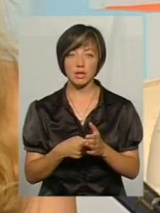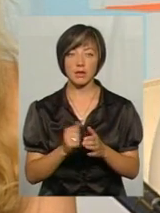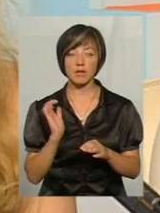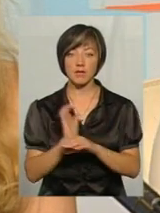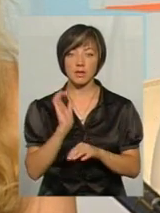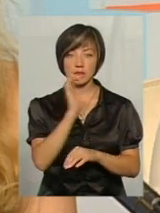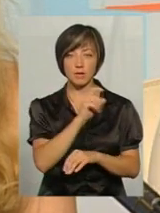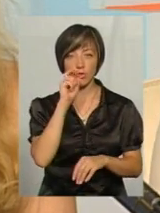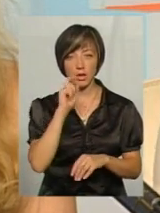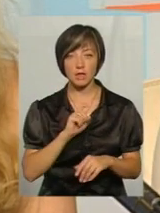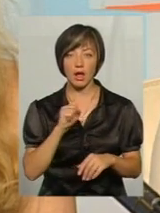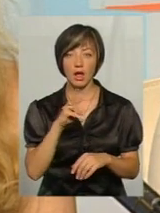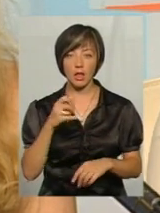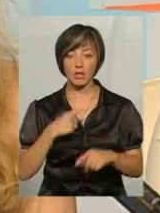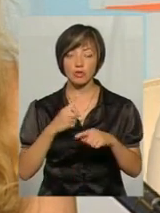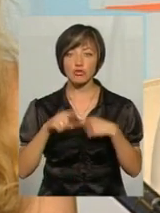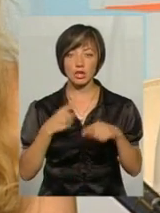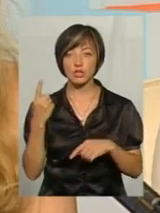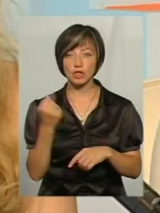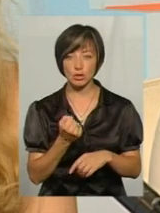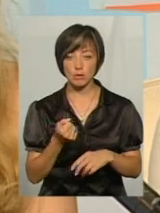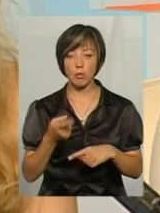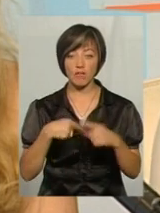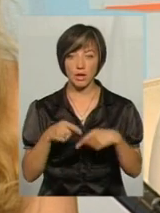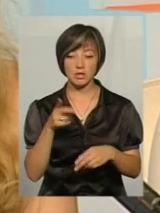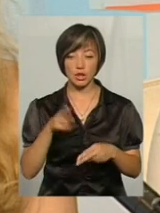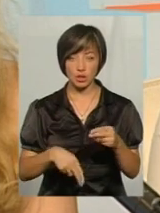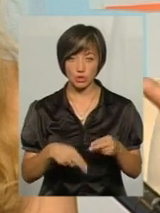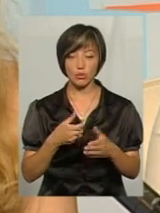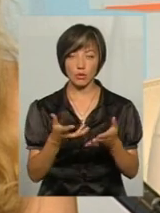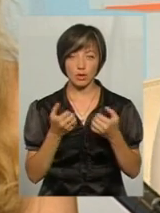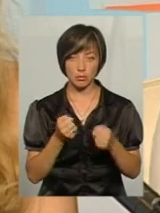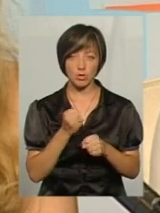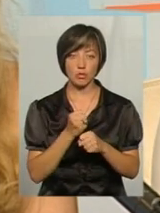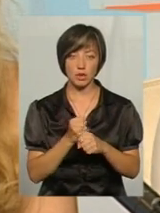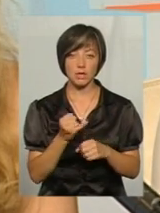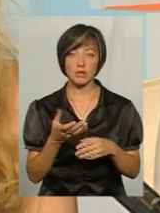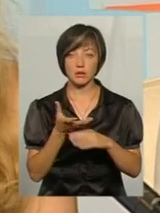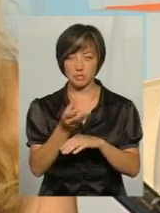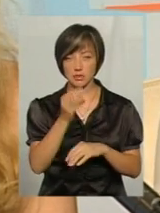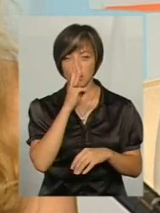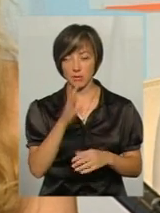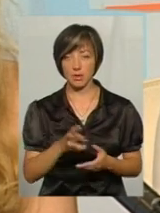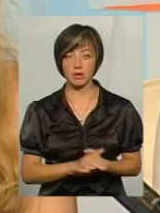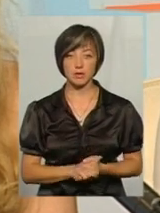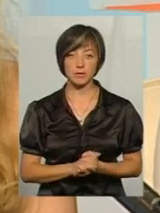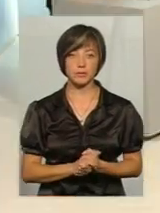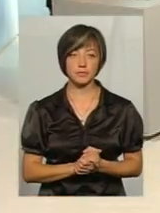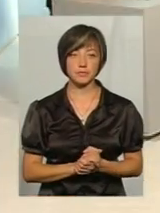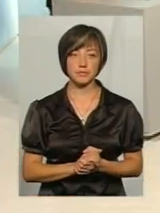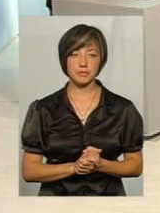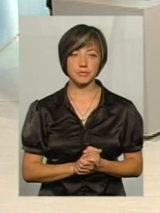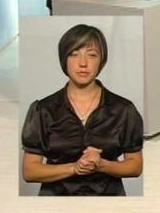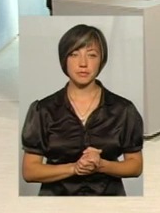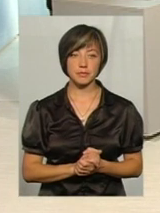вас везе в Україну, але через тиждень повертайтеся, доробите це до кінця, отримайте роботу, і ми вам дамо ще наступні об'єкти.